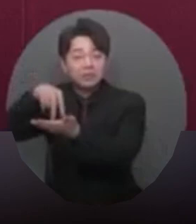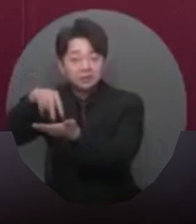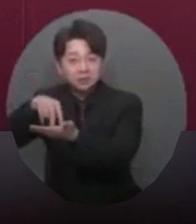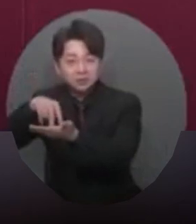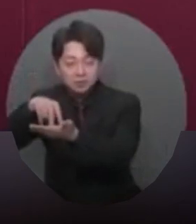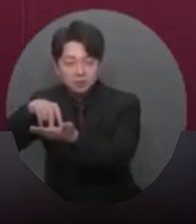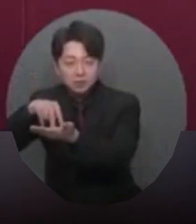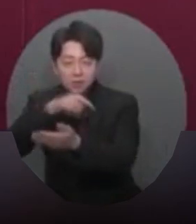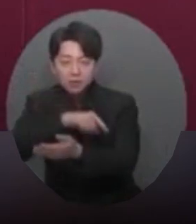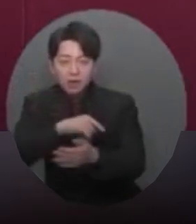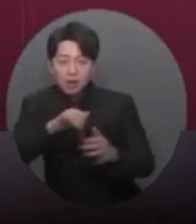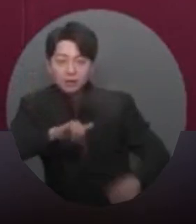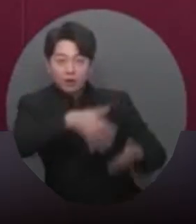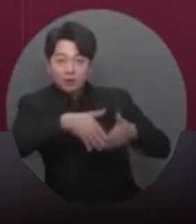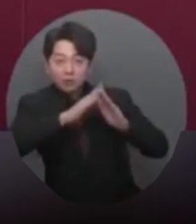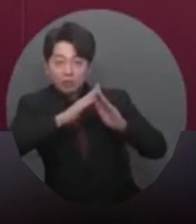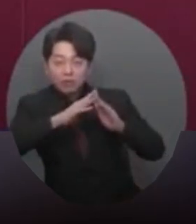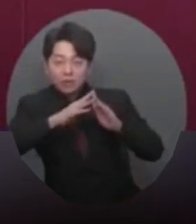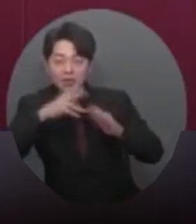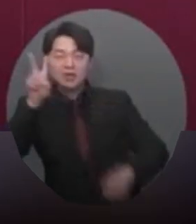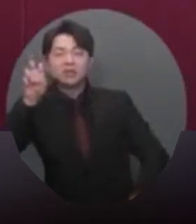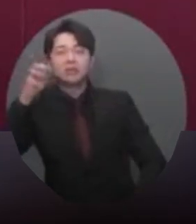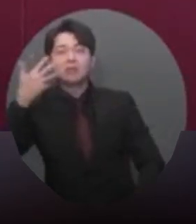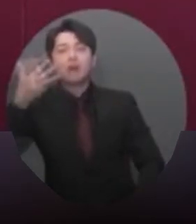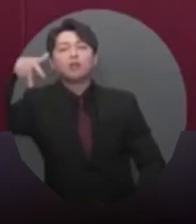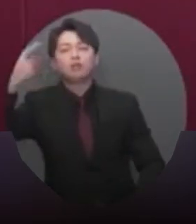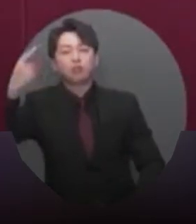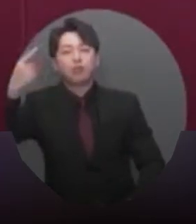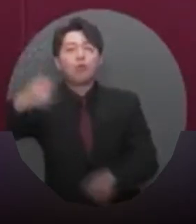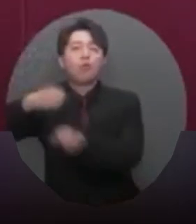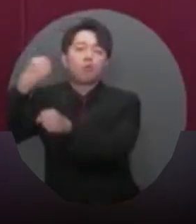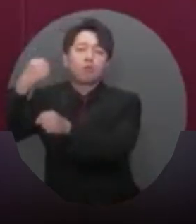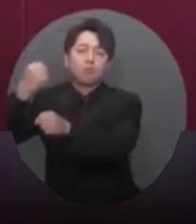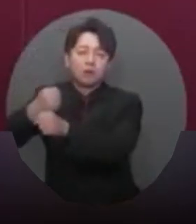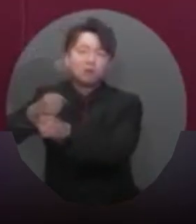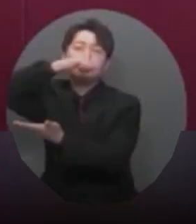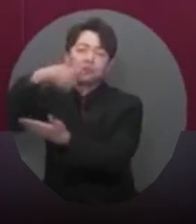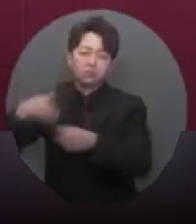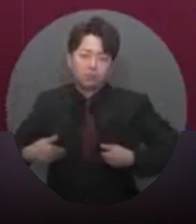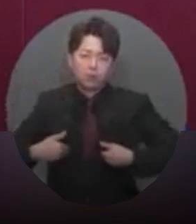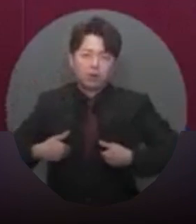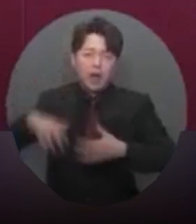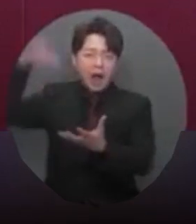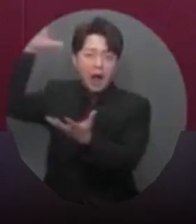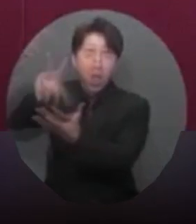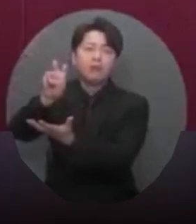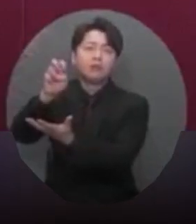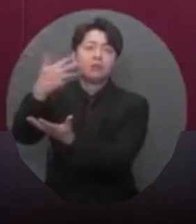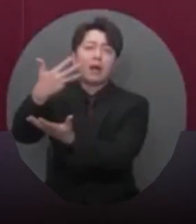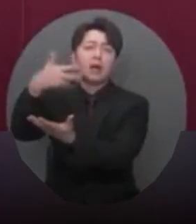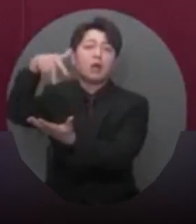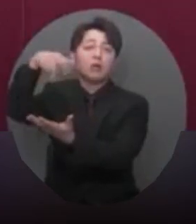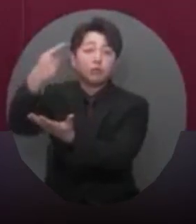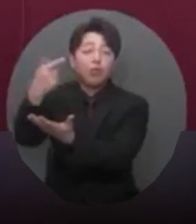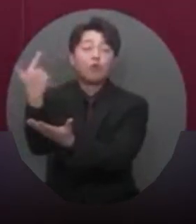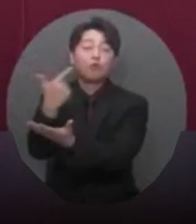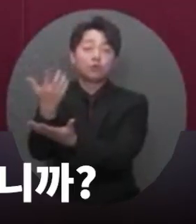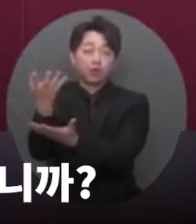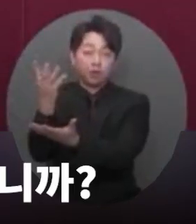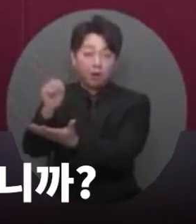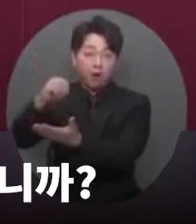두 번이면 18조 김해 공항을 아이 없애고 집중 할 경우에는 28조 6천원이 드는 것으로 예상했습니다